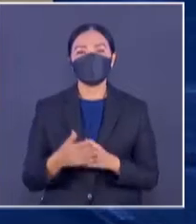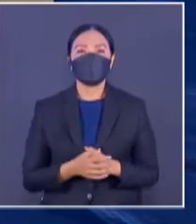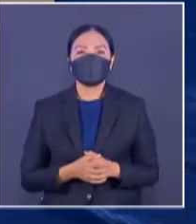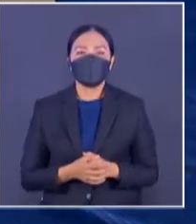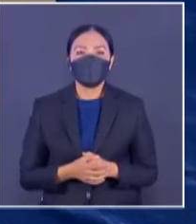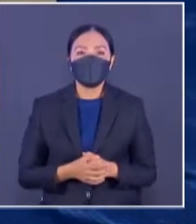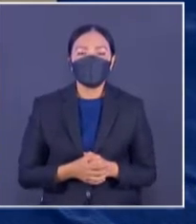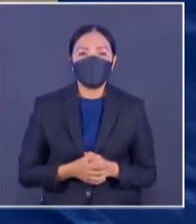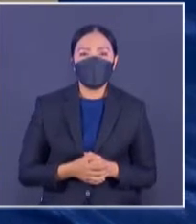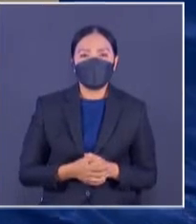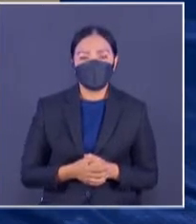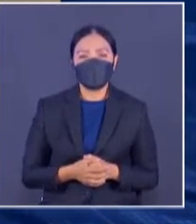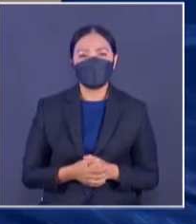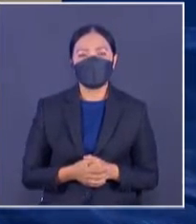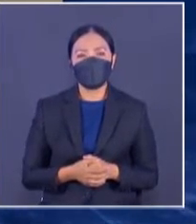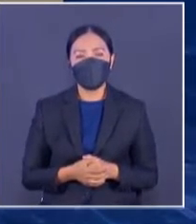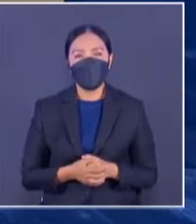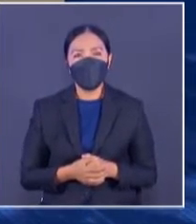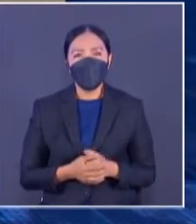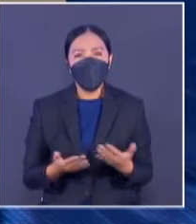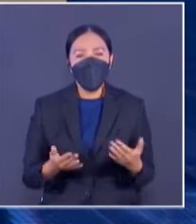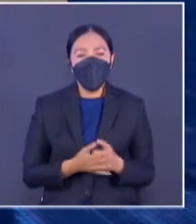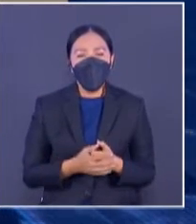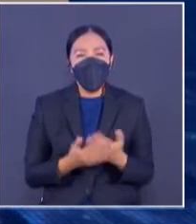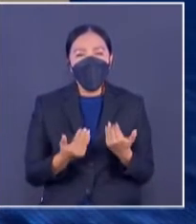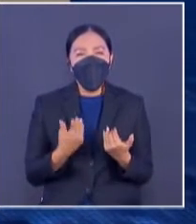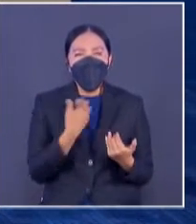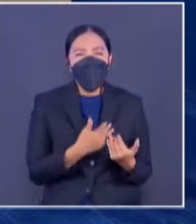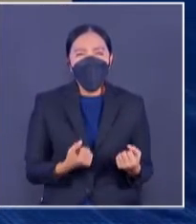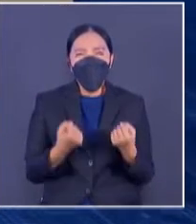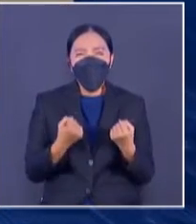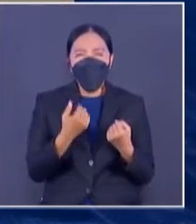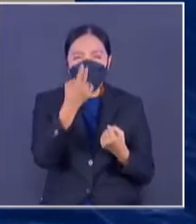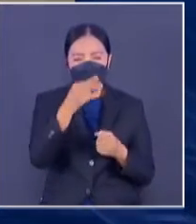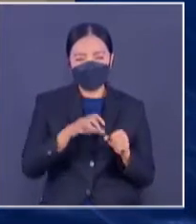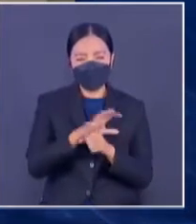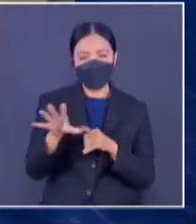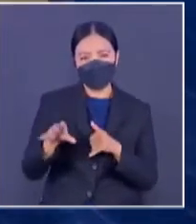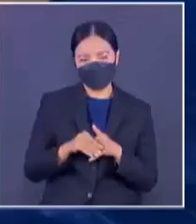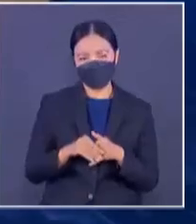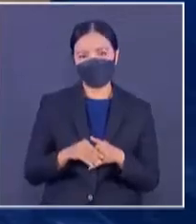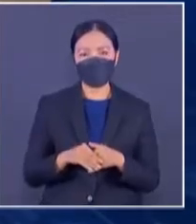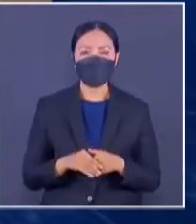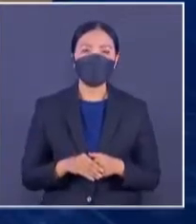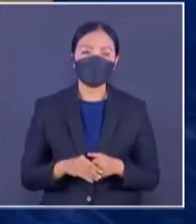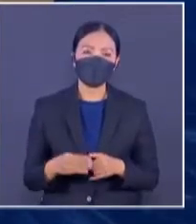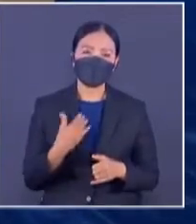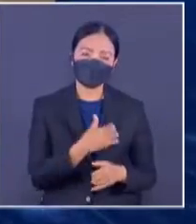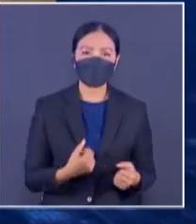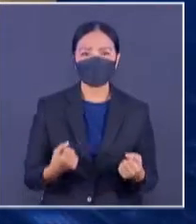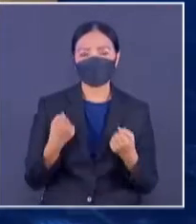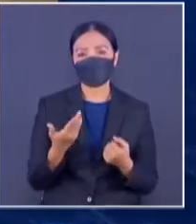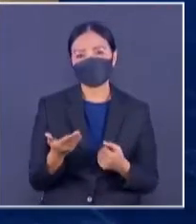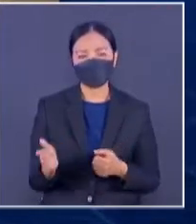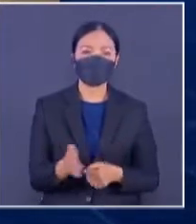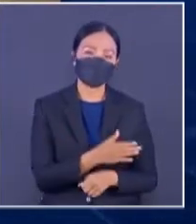หนึ่ง ใช่ นะครับ แล้วอาการยิ่งไม่ค่อยออกด้วยนะ ครับ ในทุกวันนี้เนี่ยนะครับอาการเนี่ยไม่ค่อยเป็นอาการมีน้อยนะครับเอาล